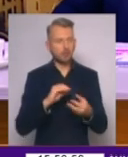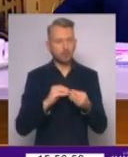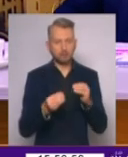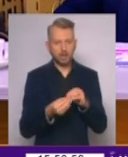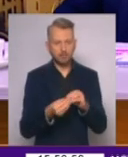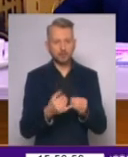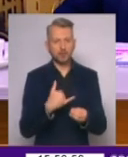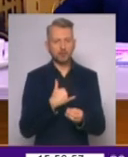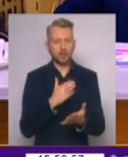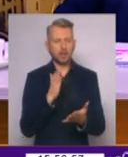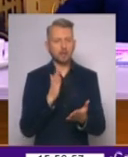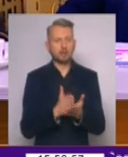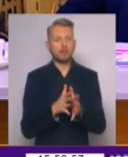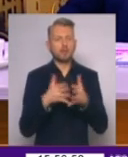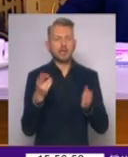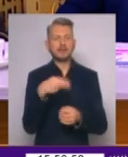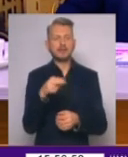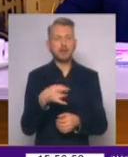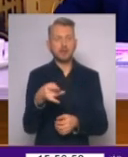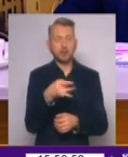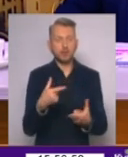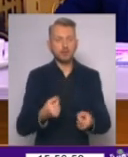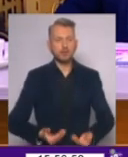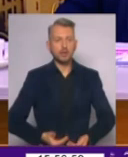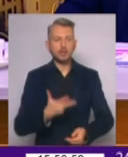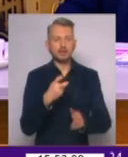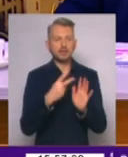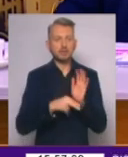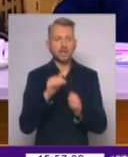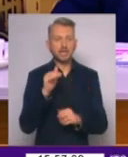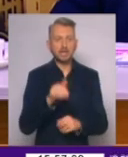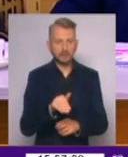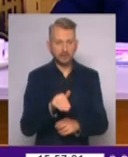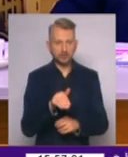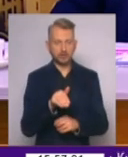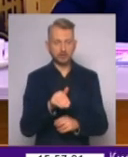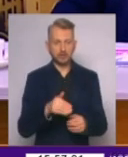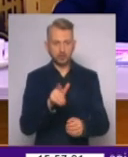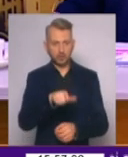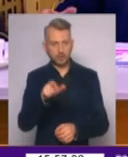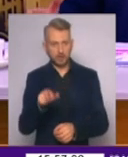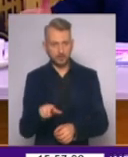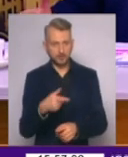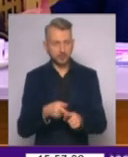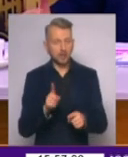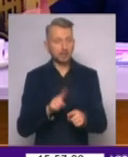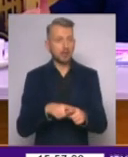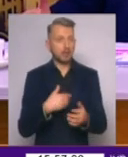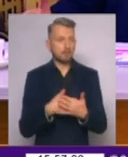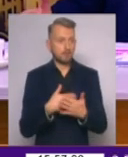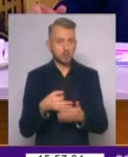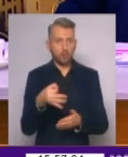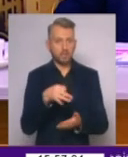у нас є цілий великий Деснянський район, де мешкають 370 тисяч мешканців. Це майже